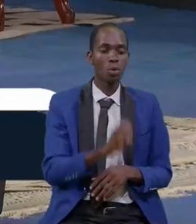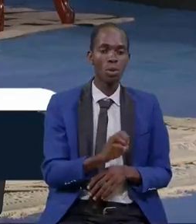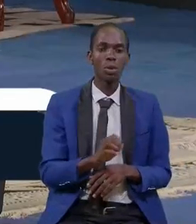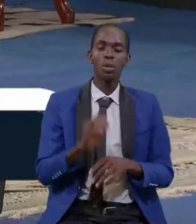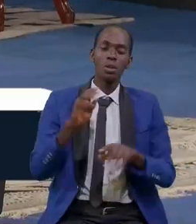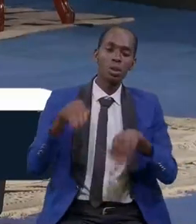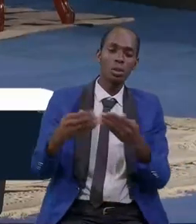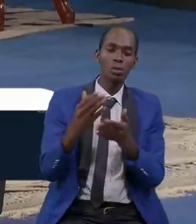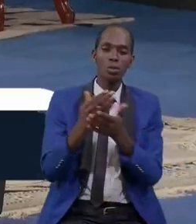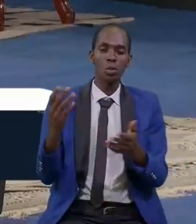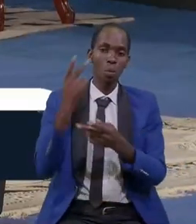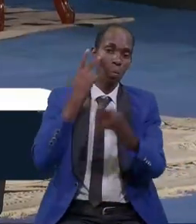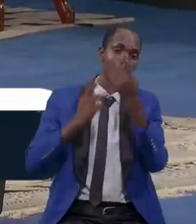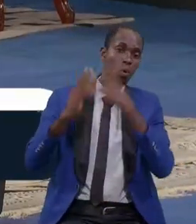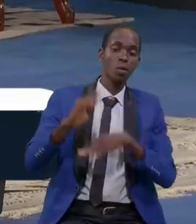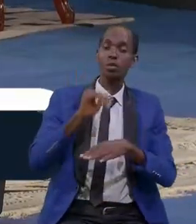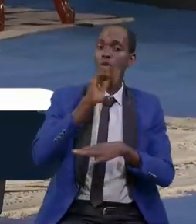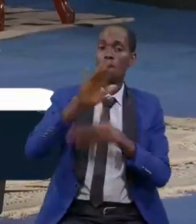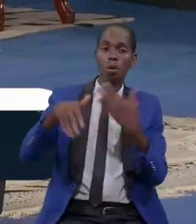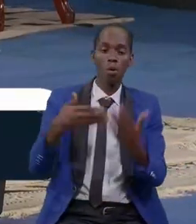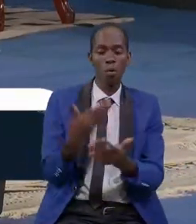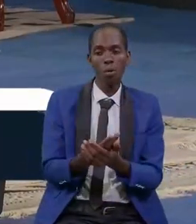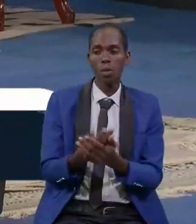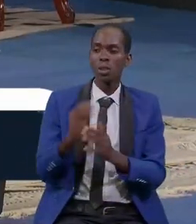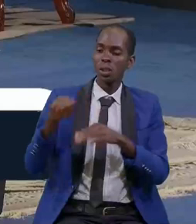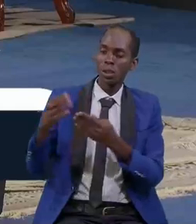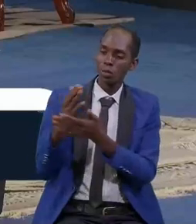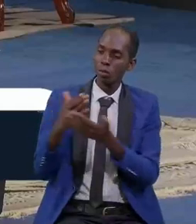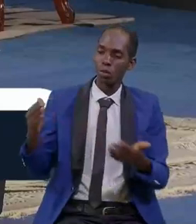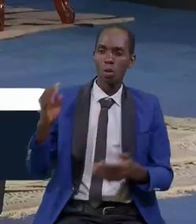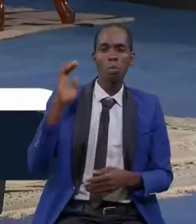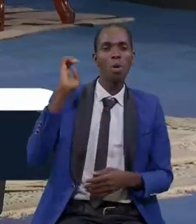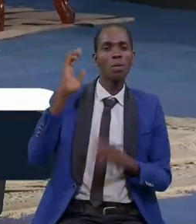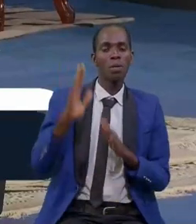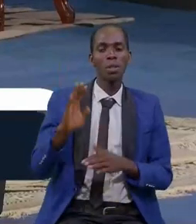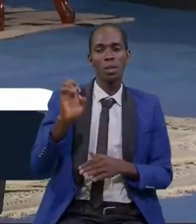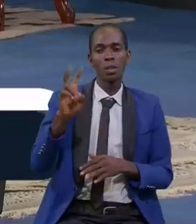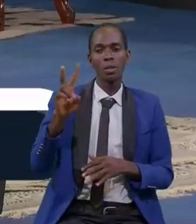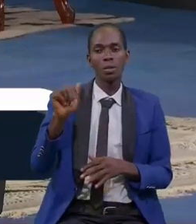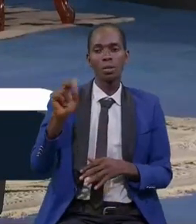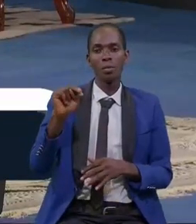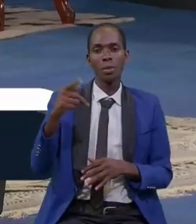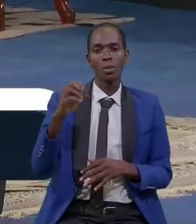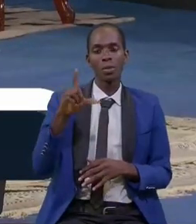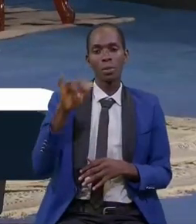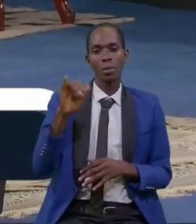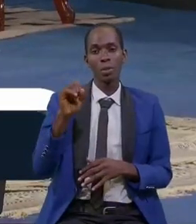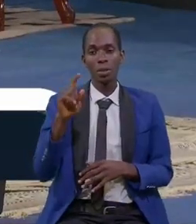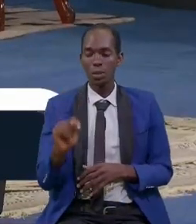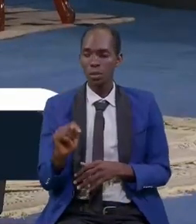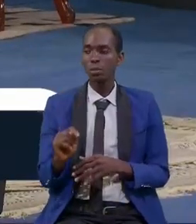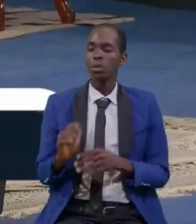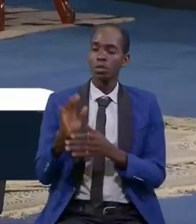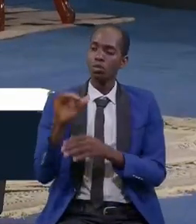monde. Il les a choisis, certains évangélistes, il a choisi ceux-là, certains pasteurs et